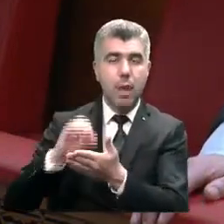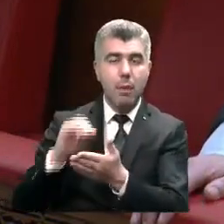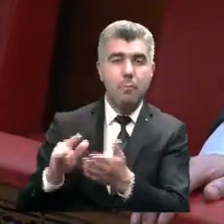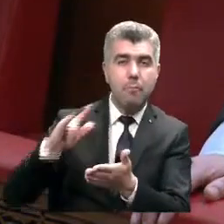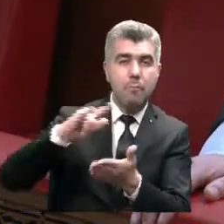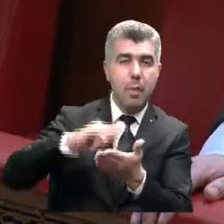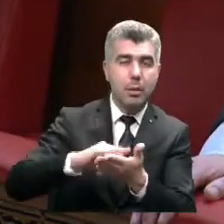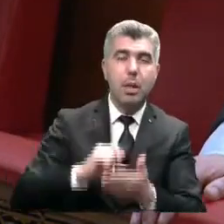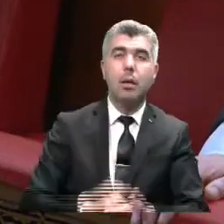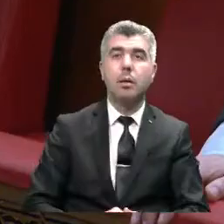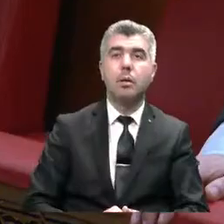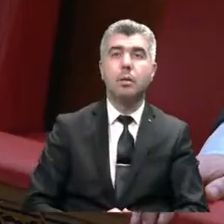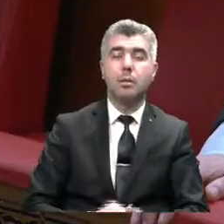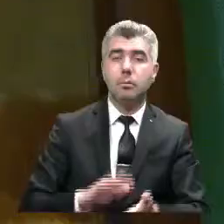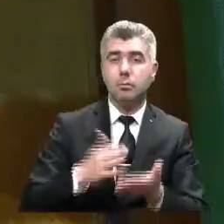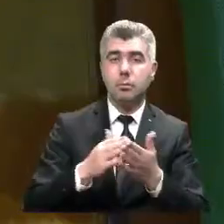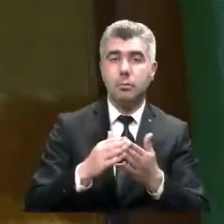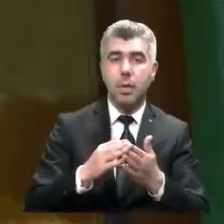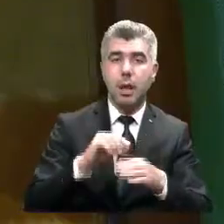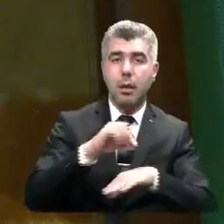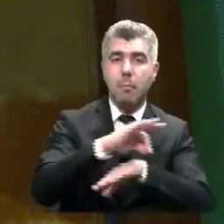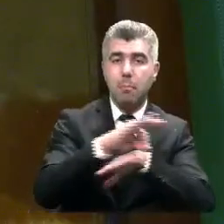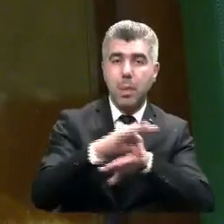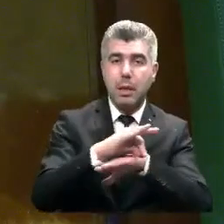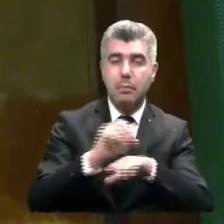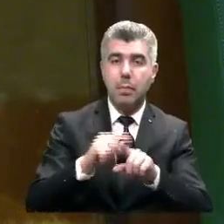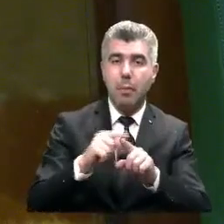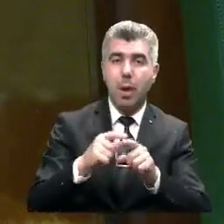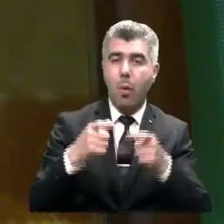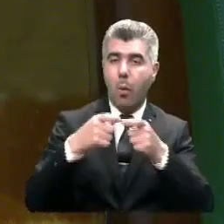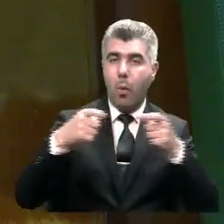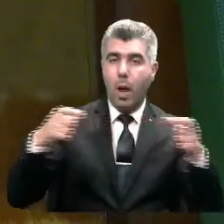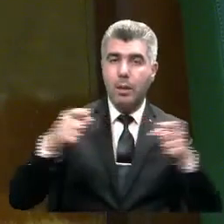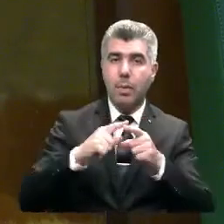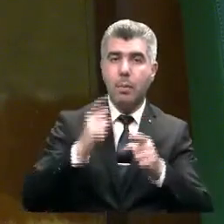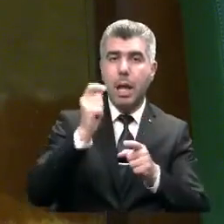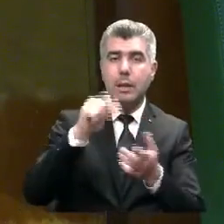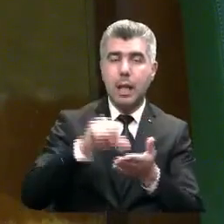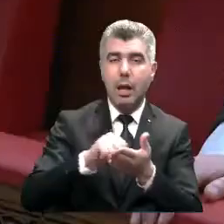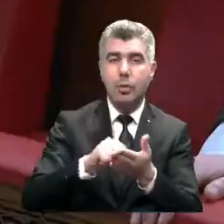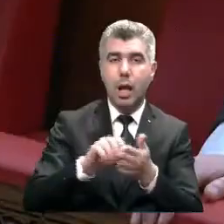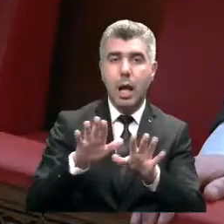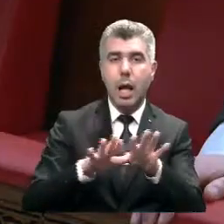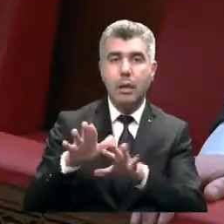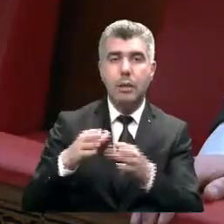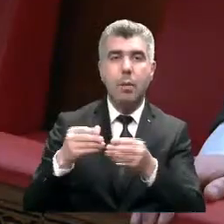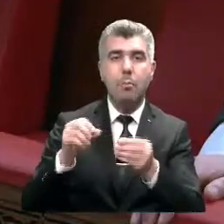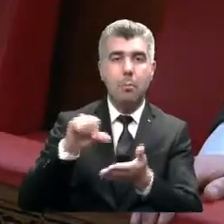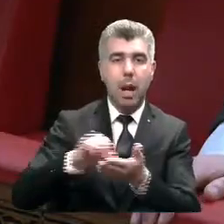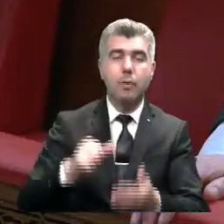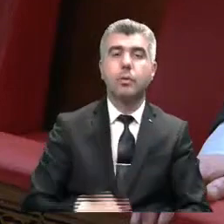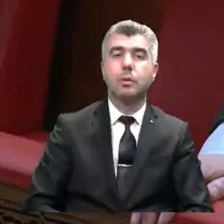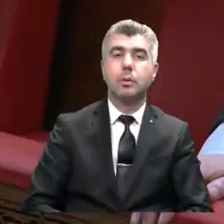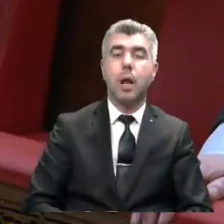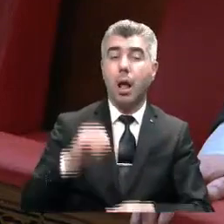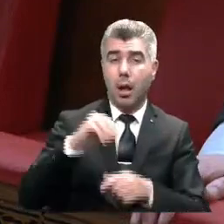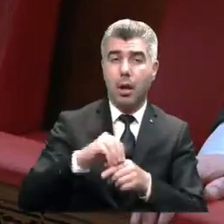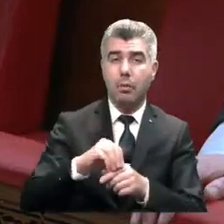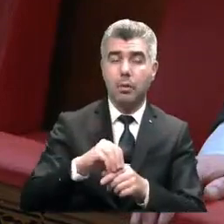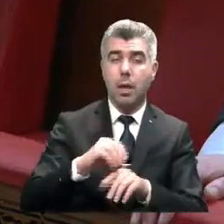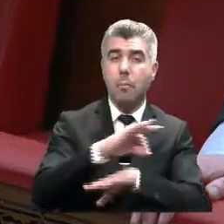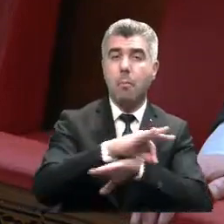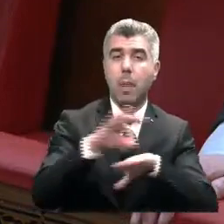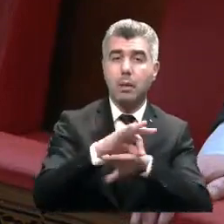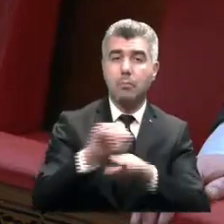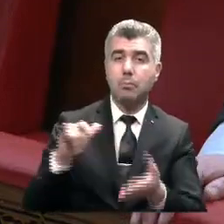المطارات تستعد المكتب باش ينطلق في التوسيع ديال مطارات طنجه واكادير ومراكش تعمل ايضا المكتب على انجاز